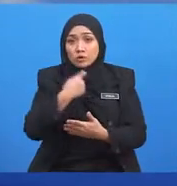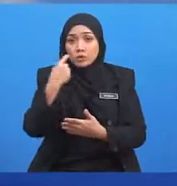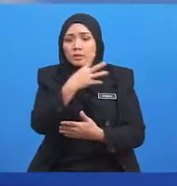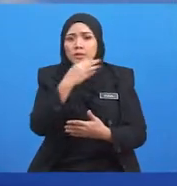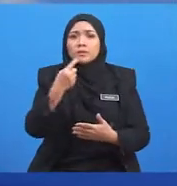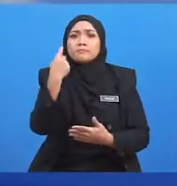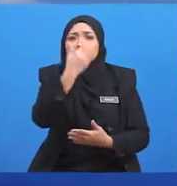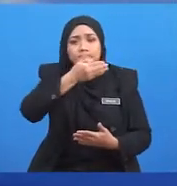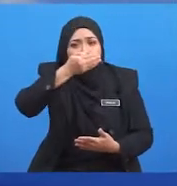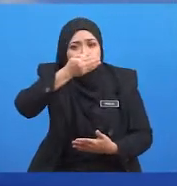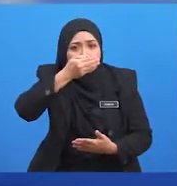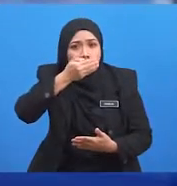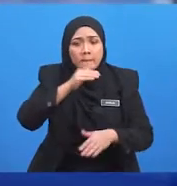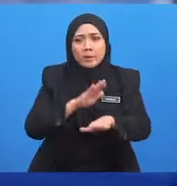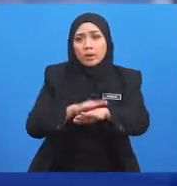sama.